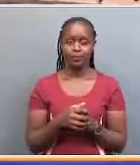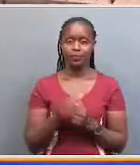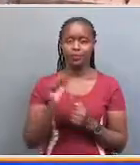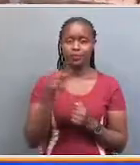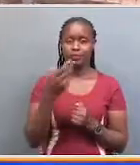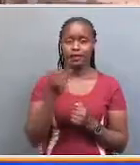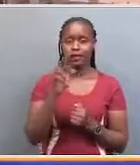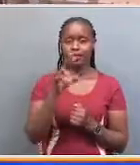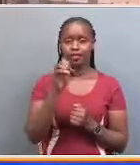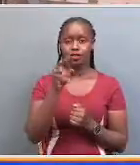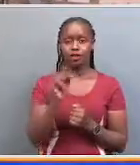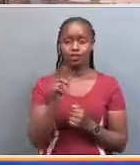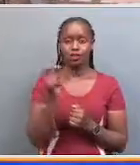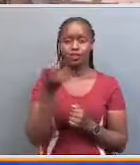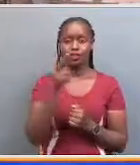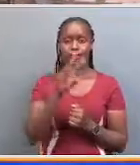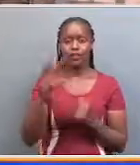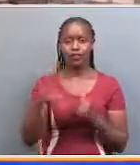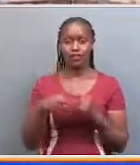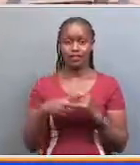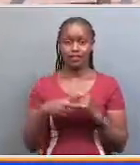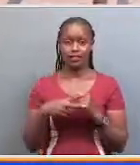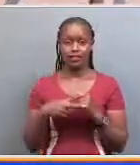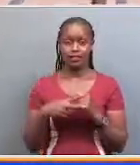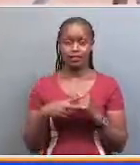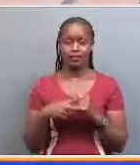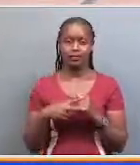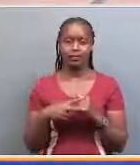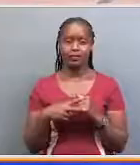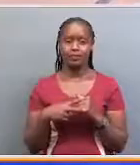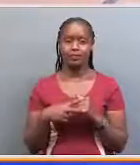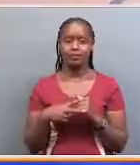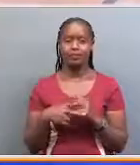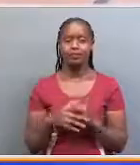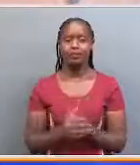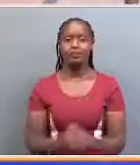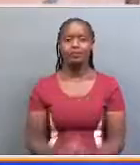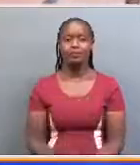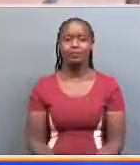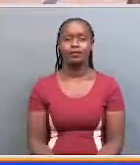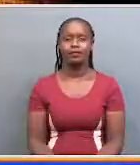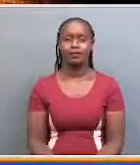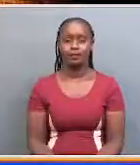Sharon Baranga, TV 47.